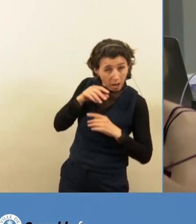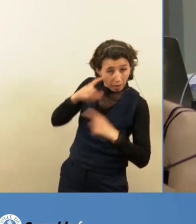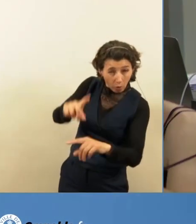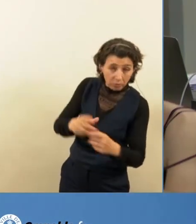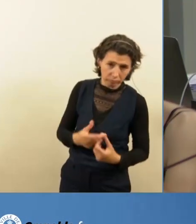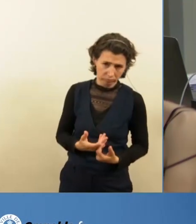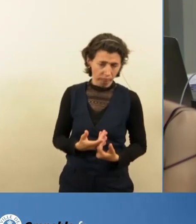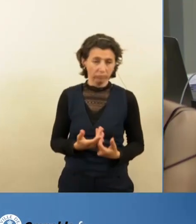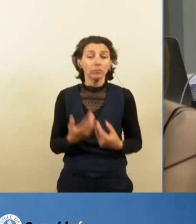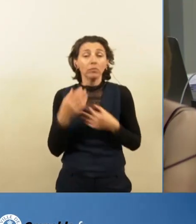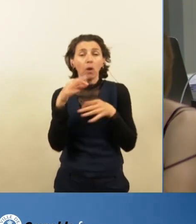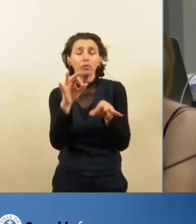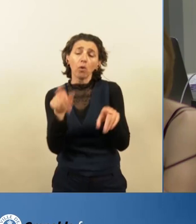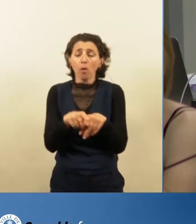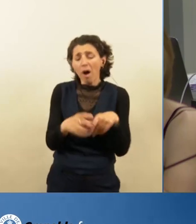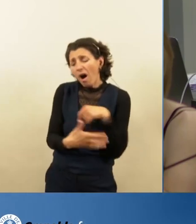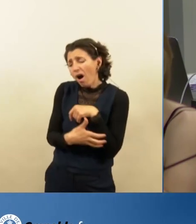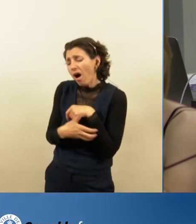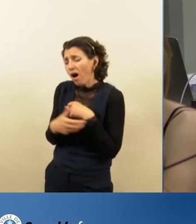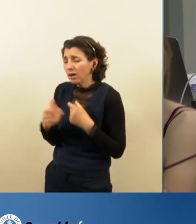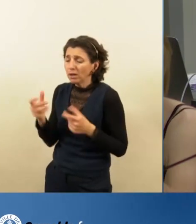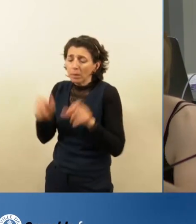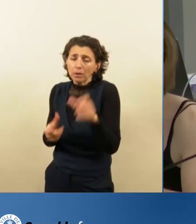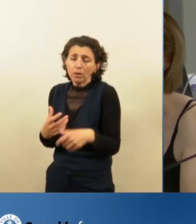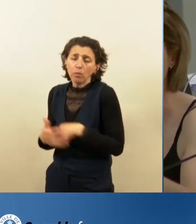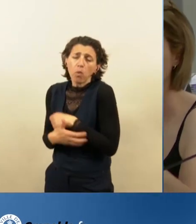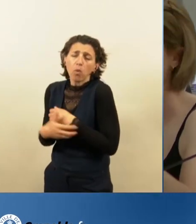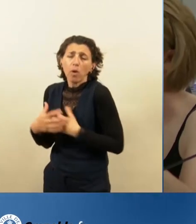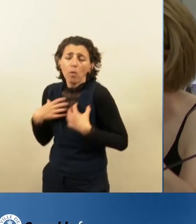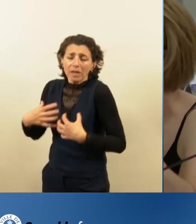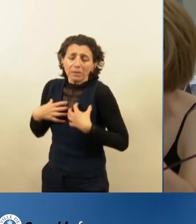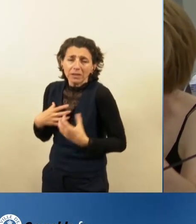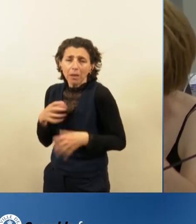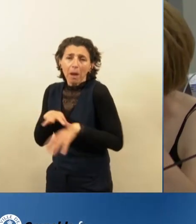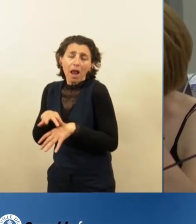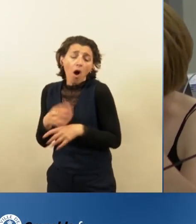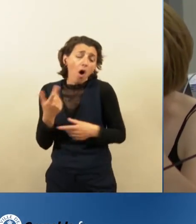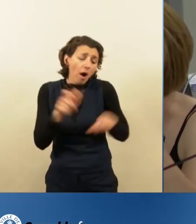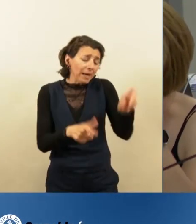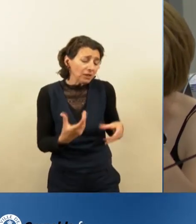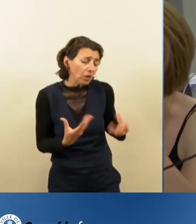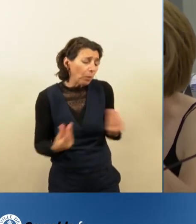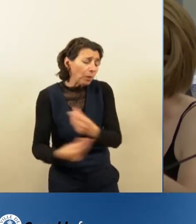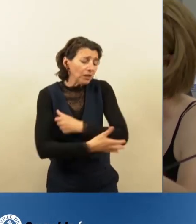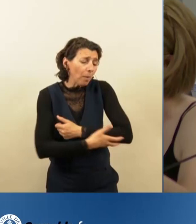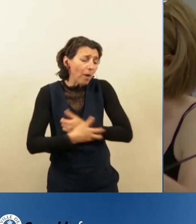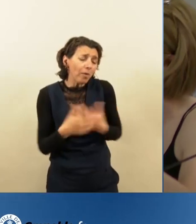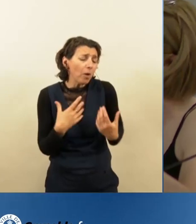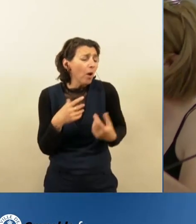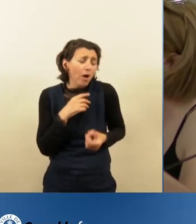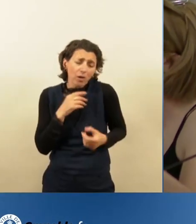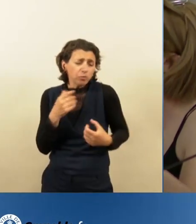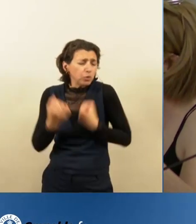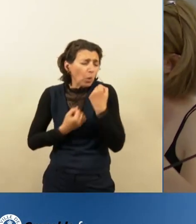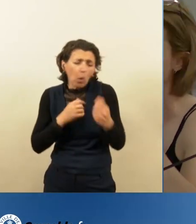discours misérabiliste sur ses pauvres asthmatiques et les pauvres gens de nos quartiers populaires qui souffrent les premiers de la pollution c'est une